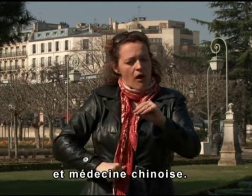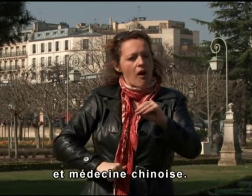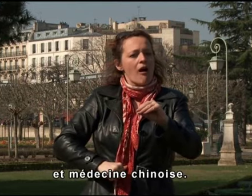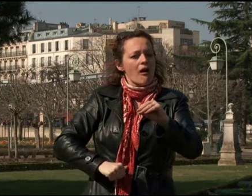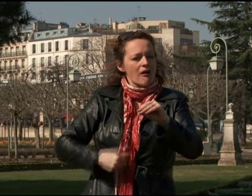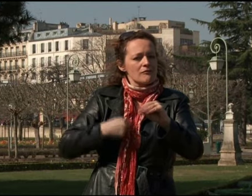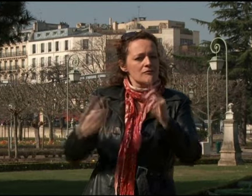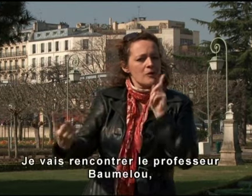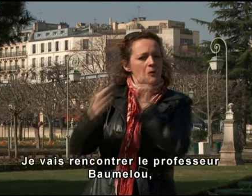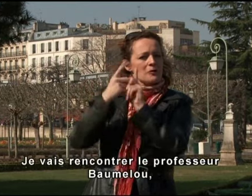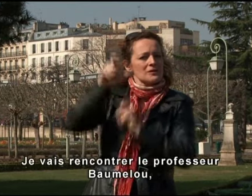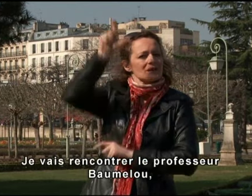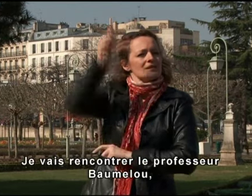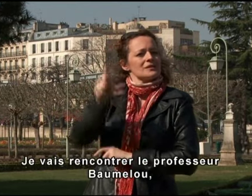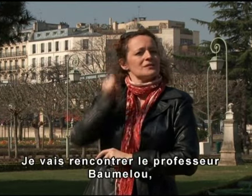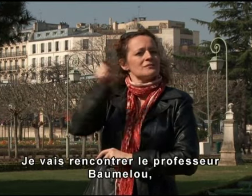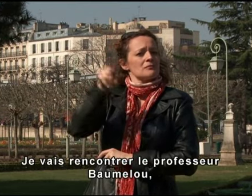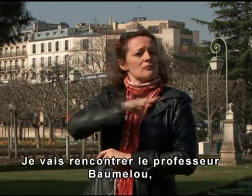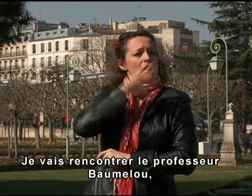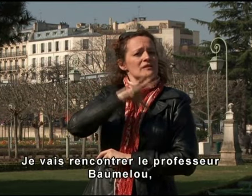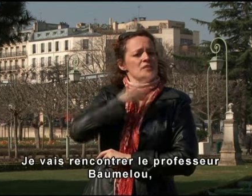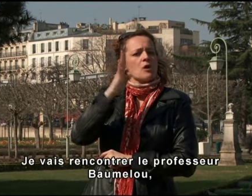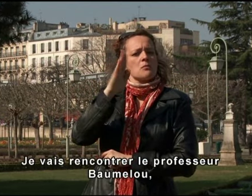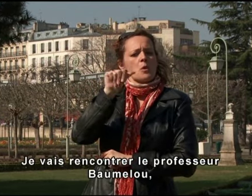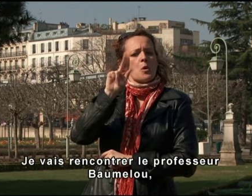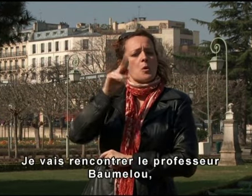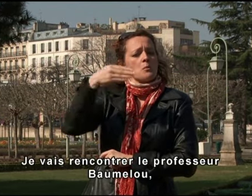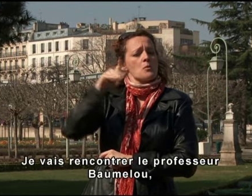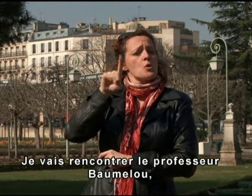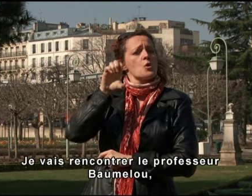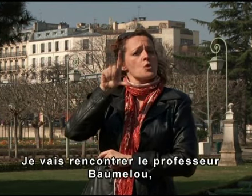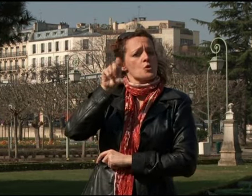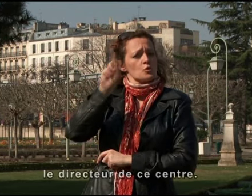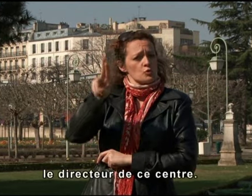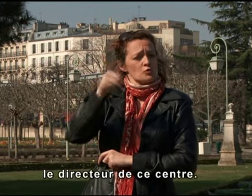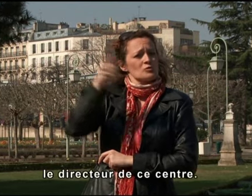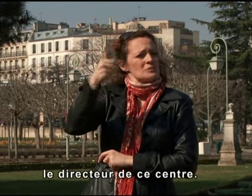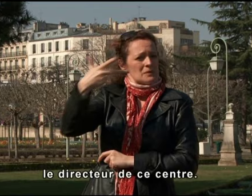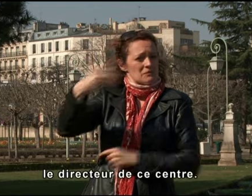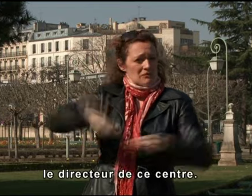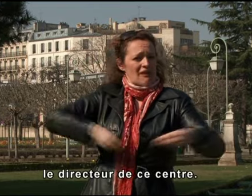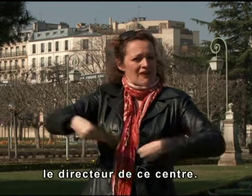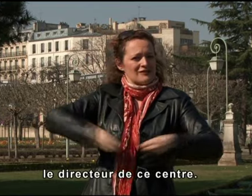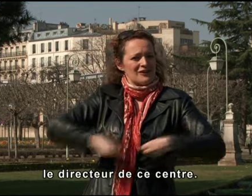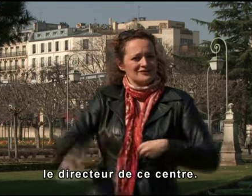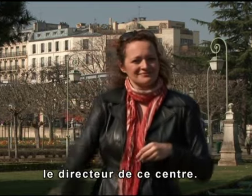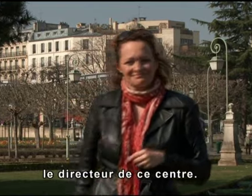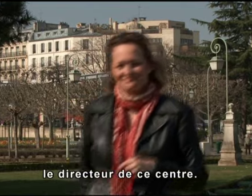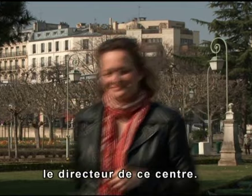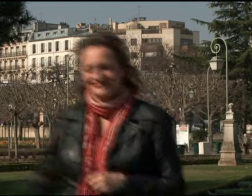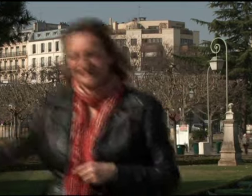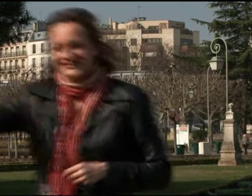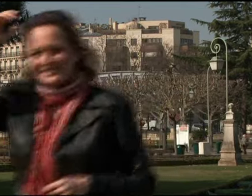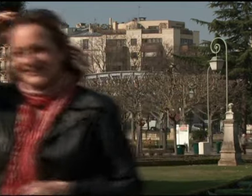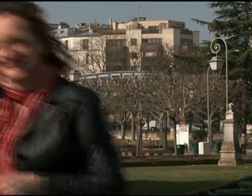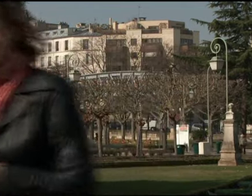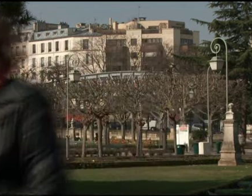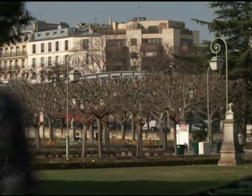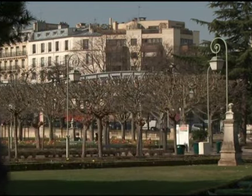chinoise. Je vais rencontrer le professeur Baumelou, le directeur de ce centre.